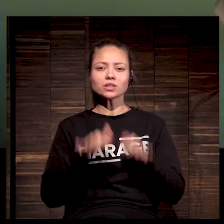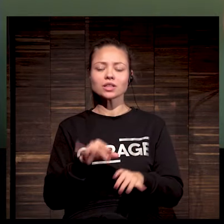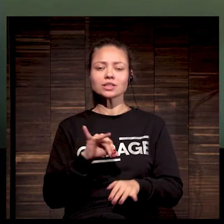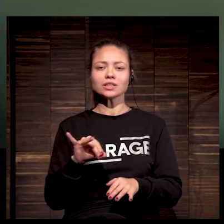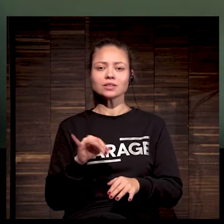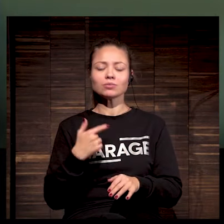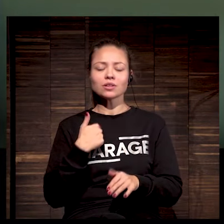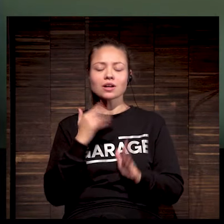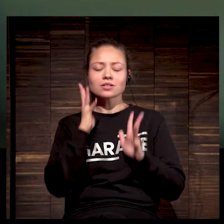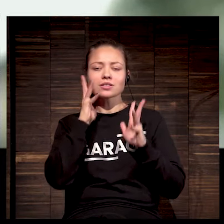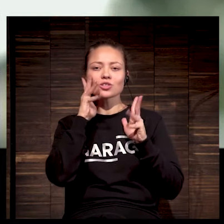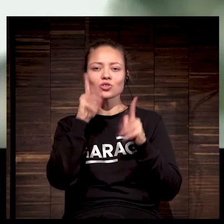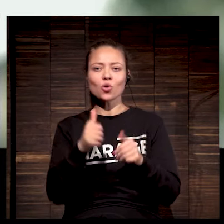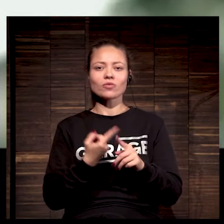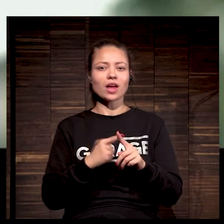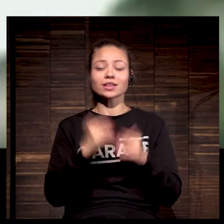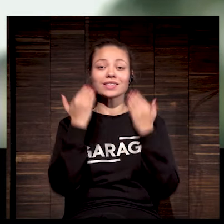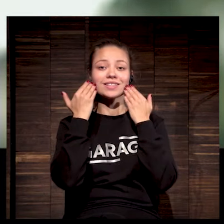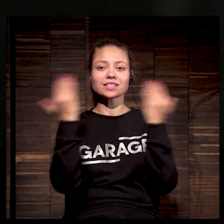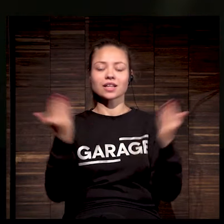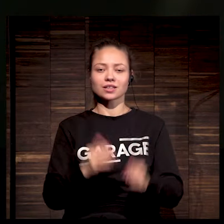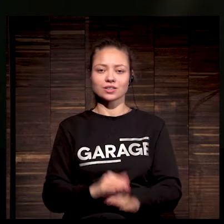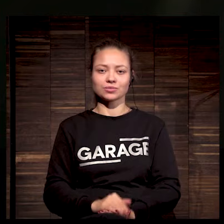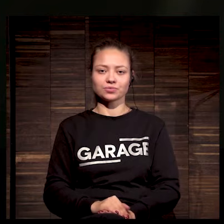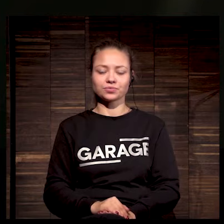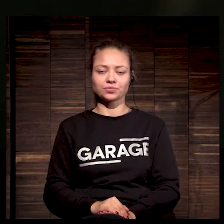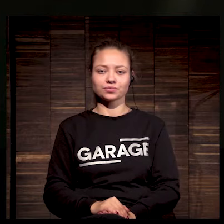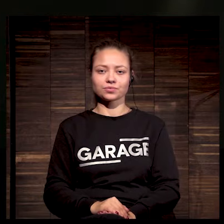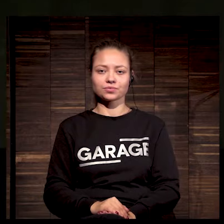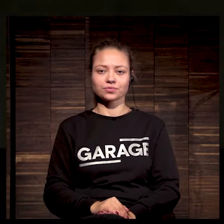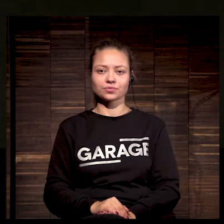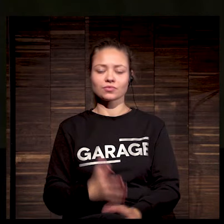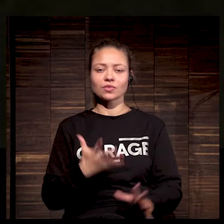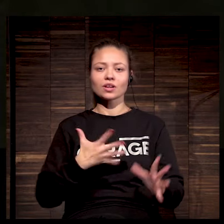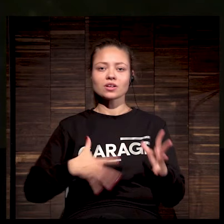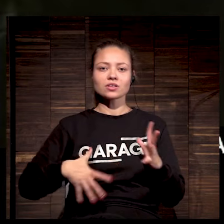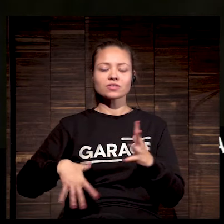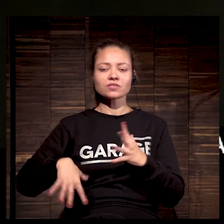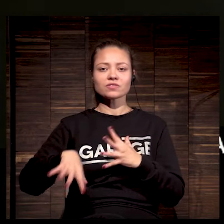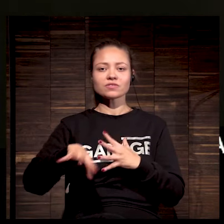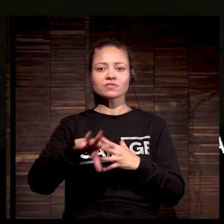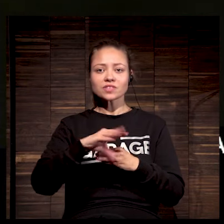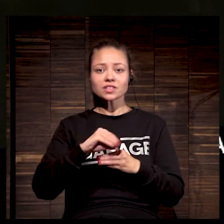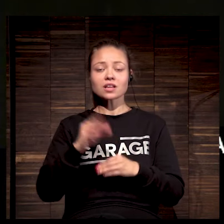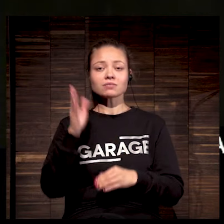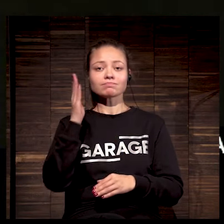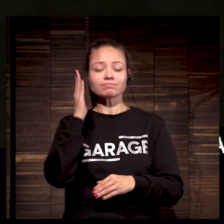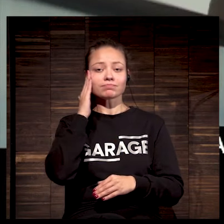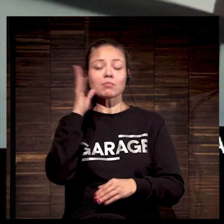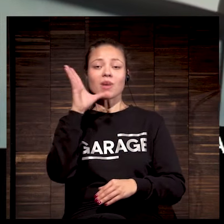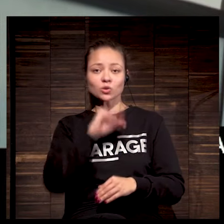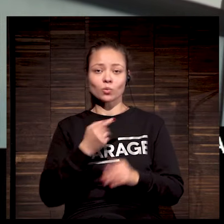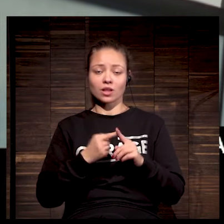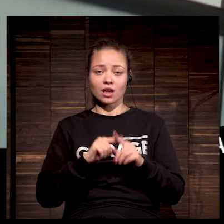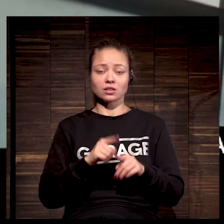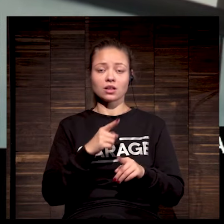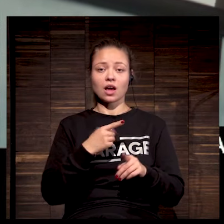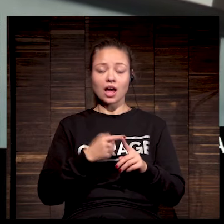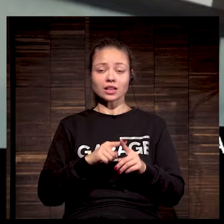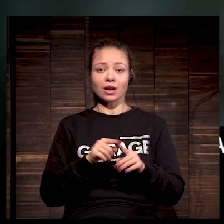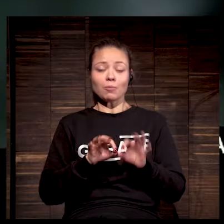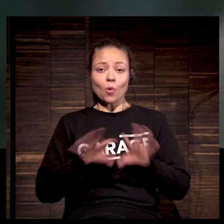меня зачаровывает это не они и совы на все способны на это это повод быть